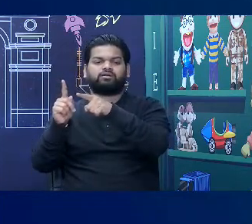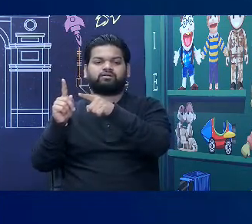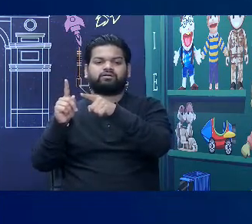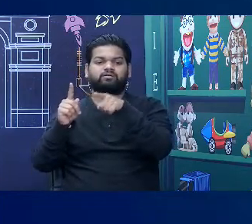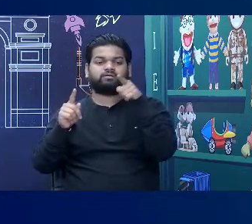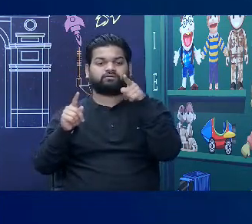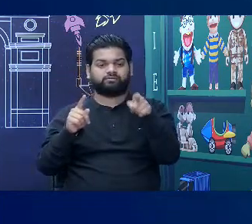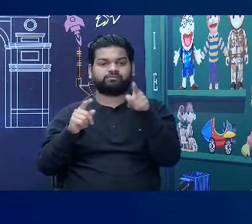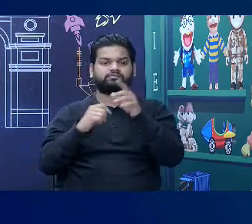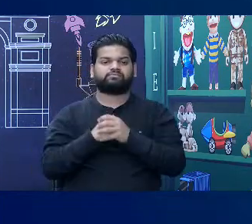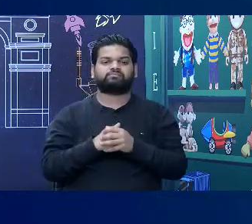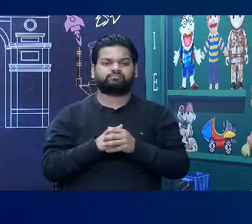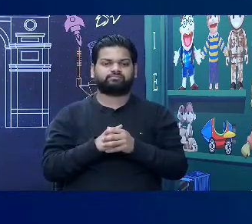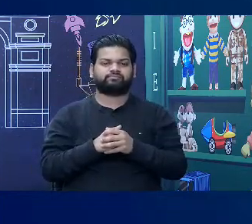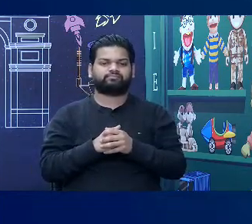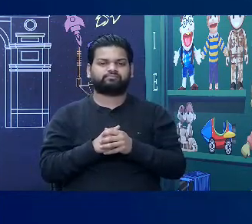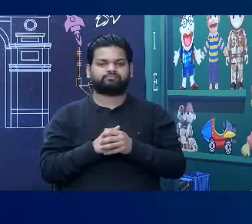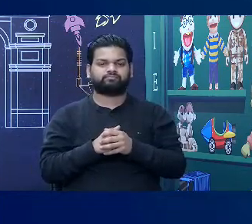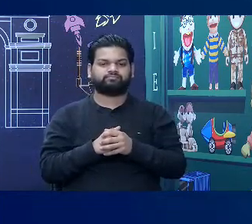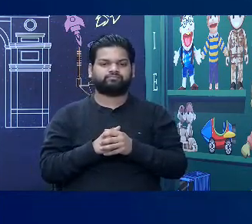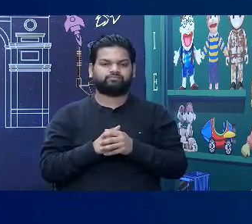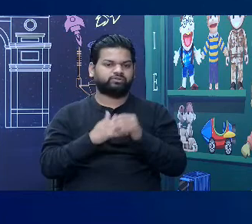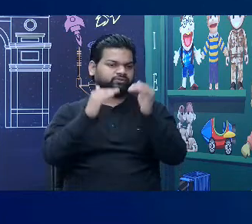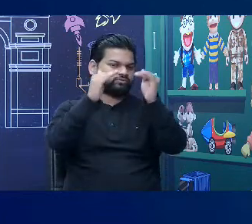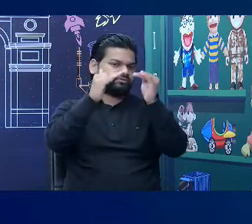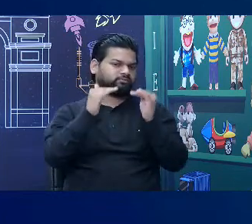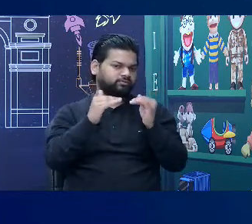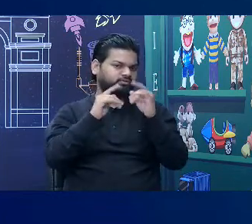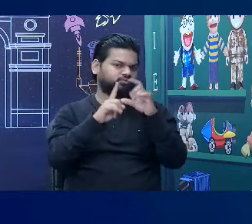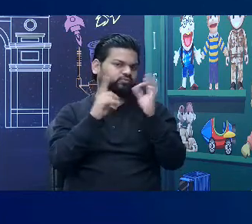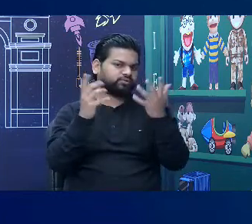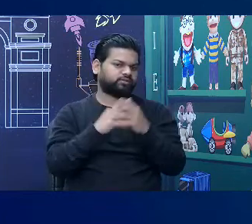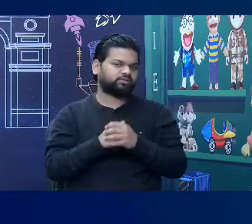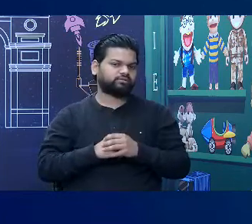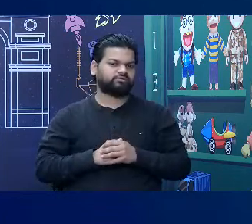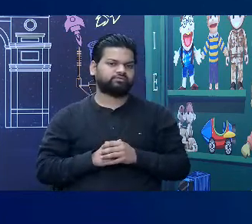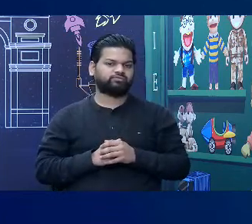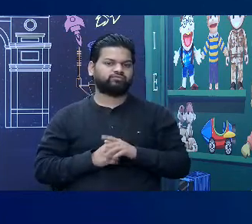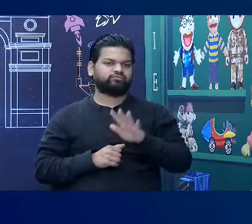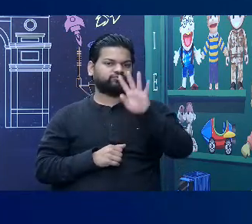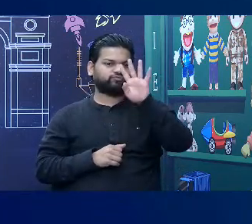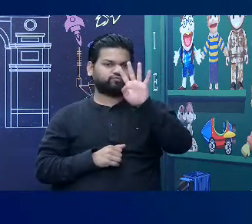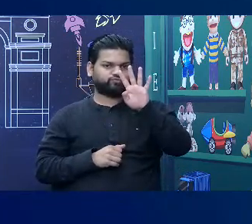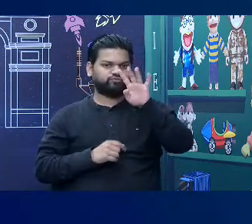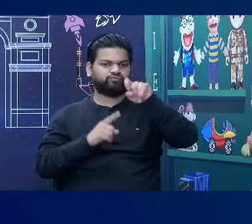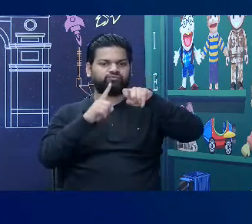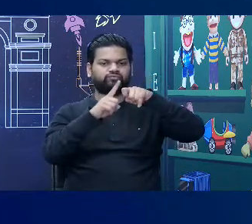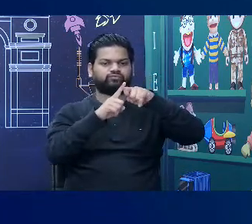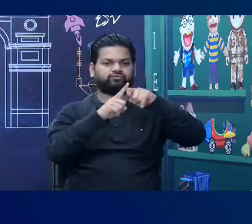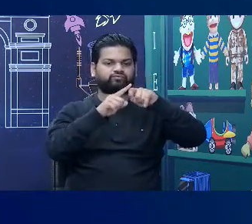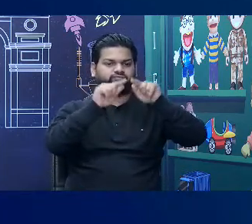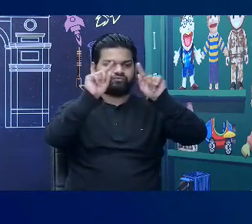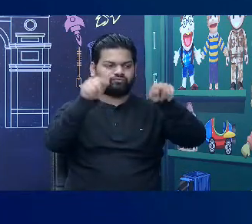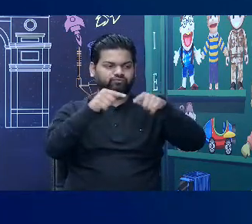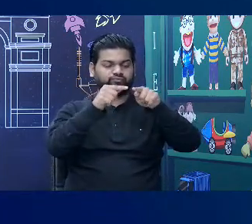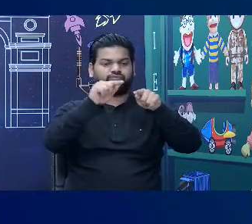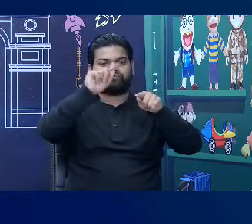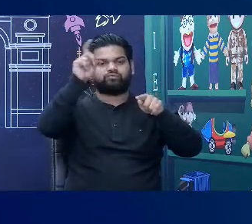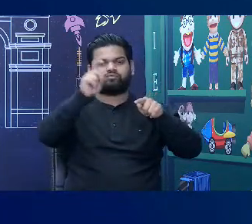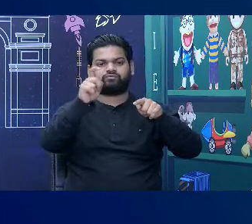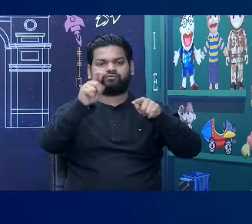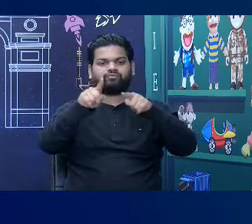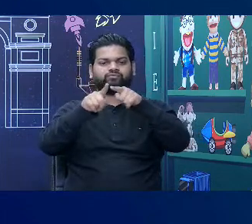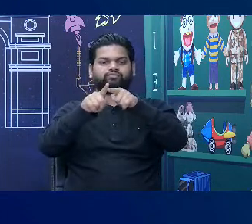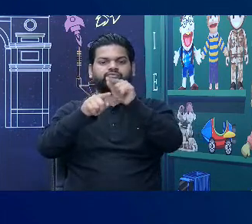squares of other two sides. ये हमें पता है कुसुम जी, तो हम इसको लिख लेते हैं 4k का होल स्क्वायर. एंड व्हाट